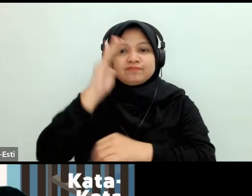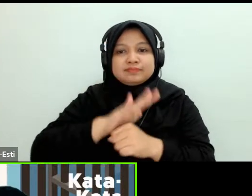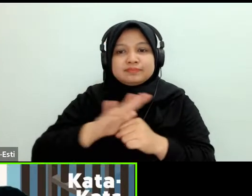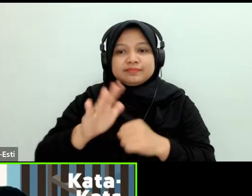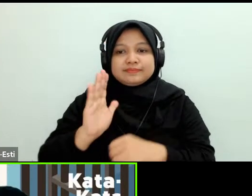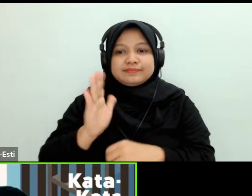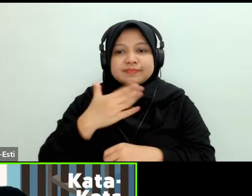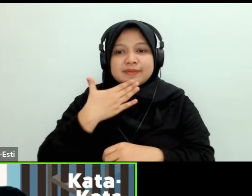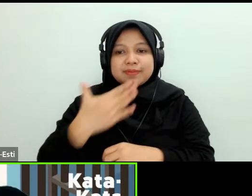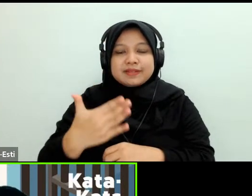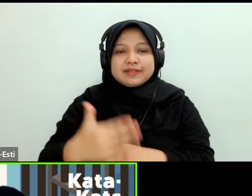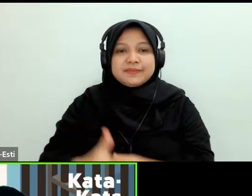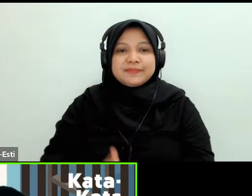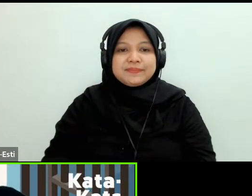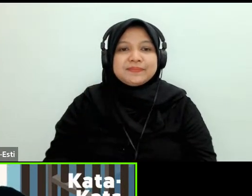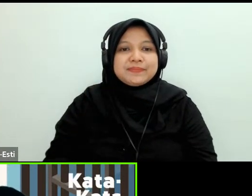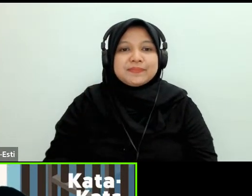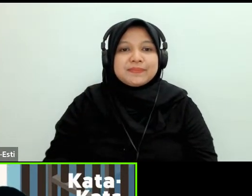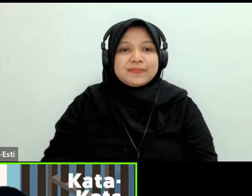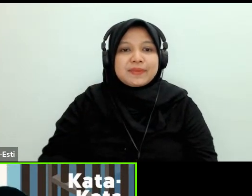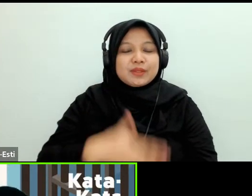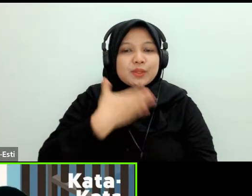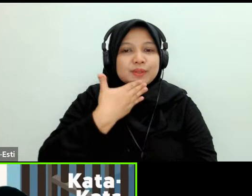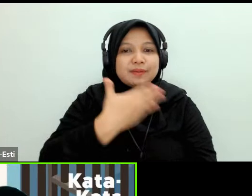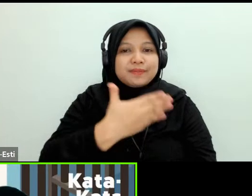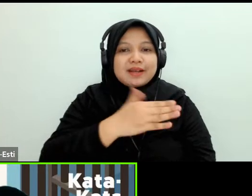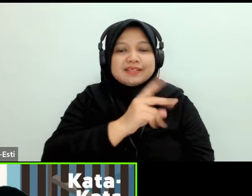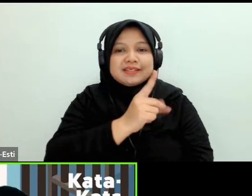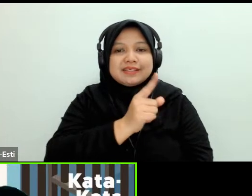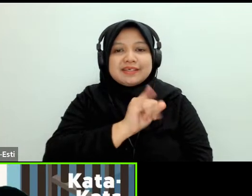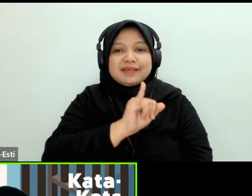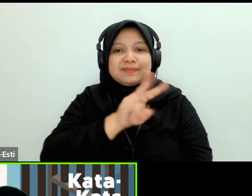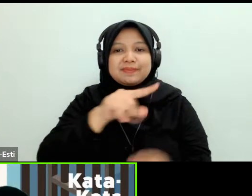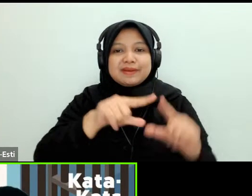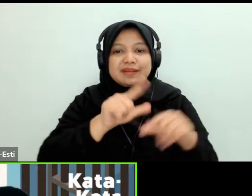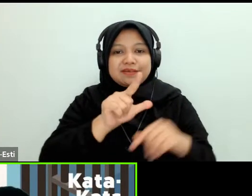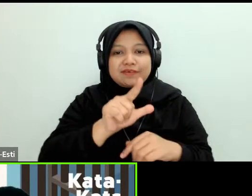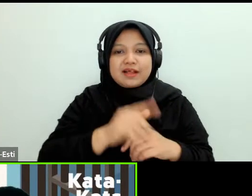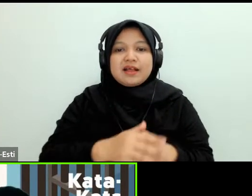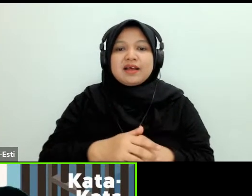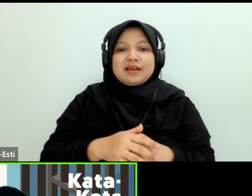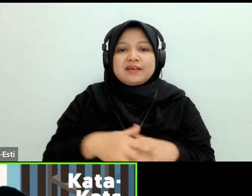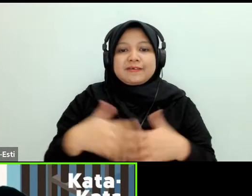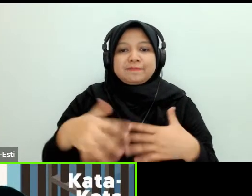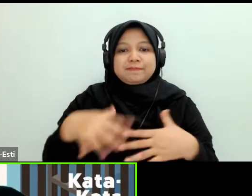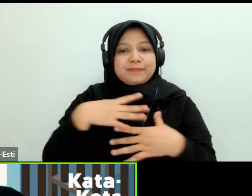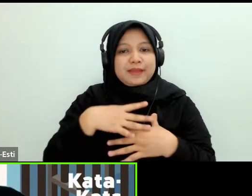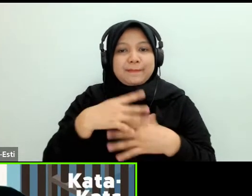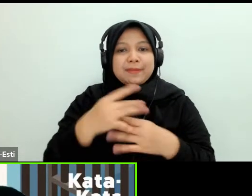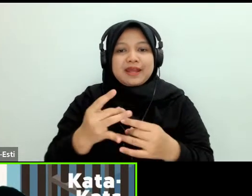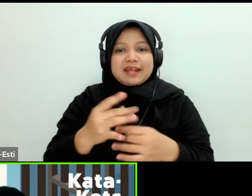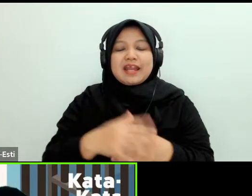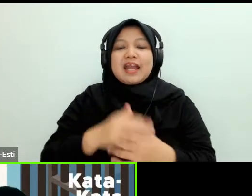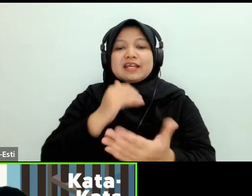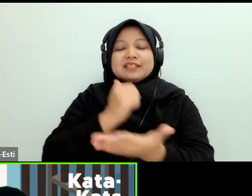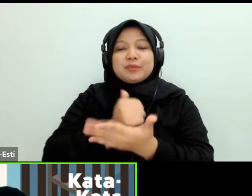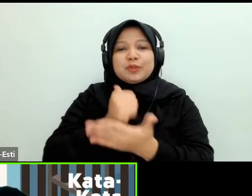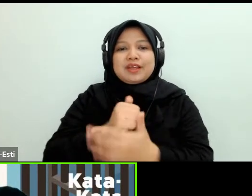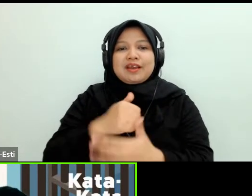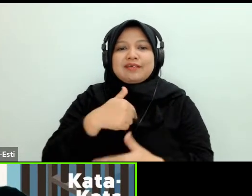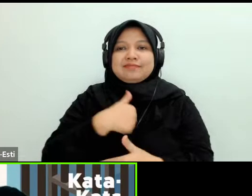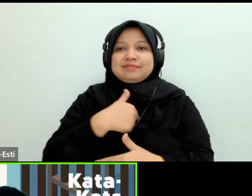Terima kasih Bang Rival menarik seperti biasa LTE Sebetulnya saya selalu ketagihan